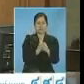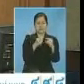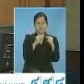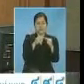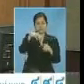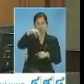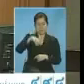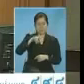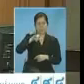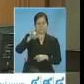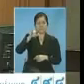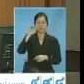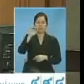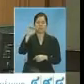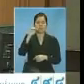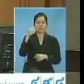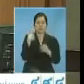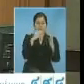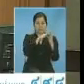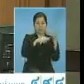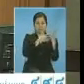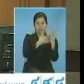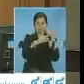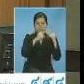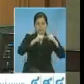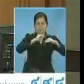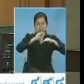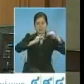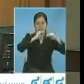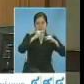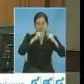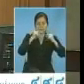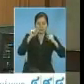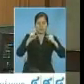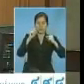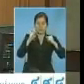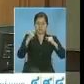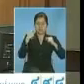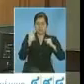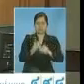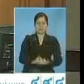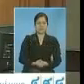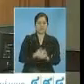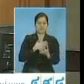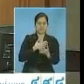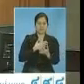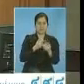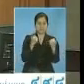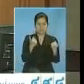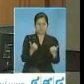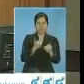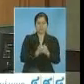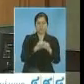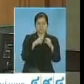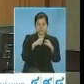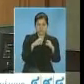ภูมิที่มีแผนในการพัฒนาต้องเร่งที่จะพัฒนาเร็วกว่ากำหนดนั่นคือเรากำลังขาดการมองไ